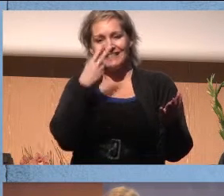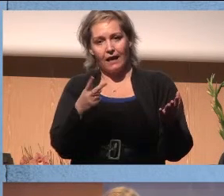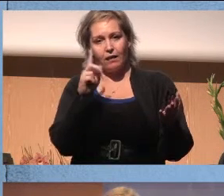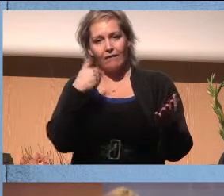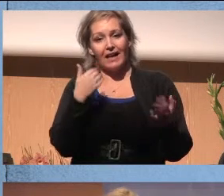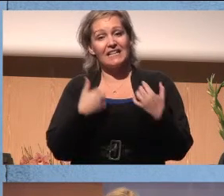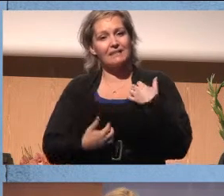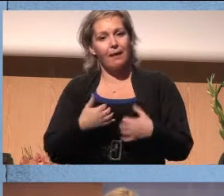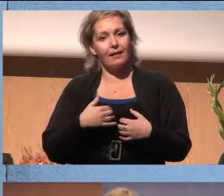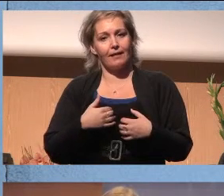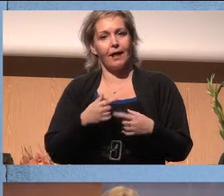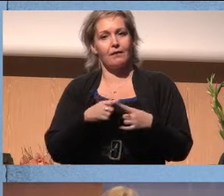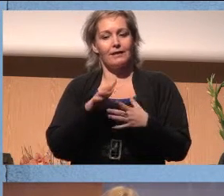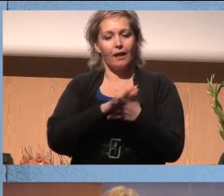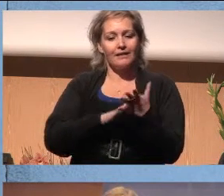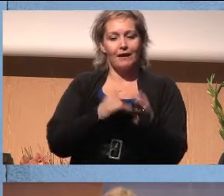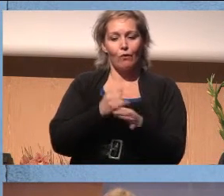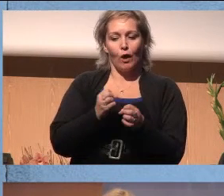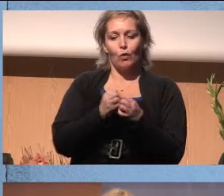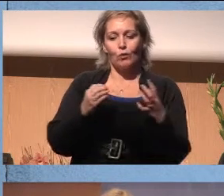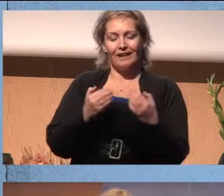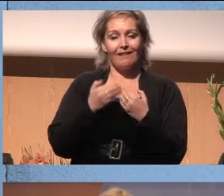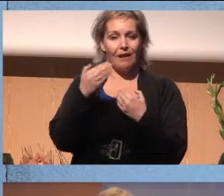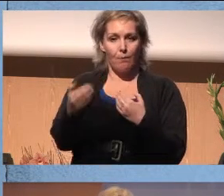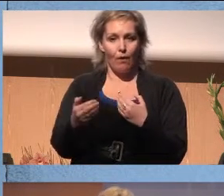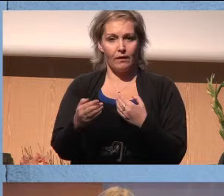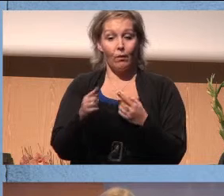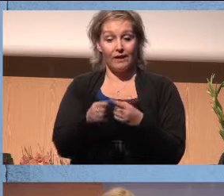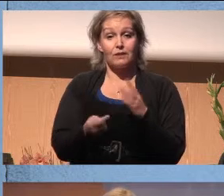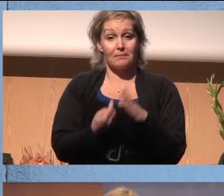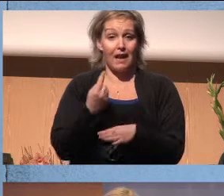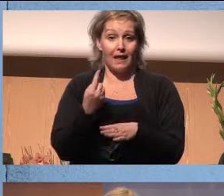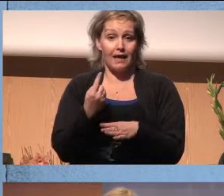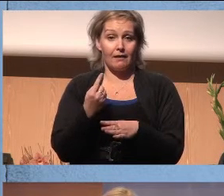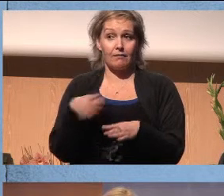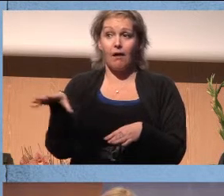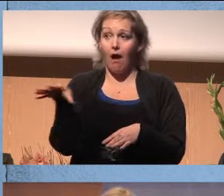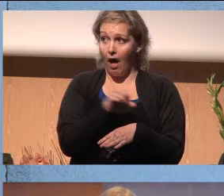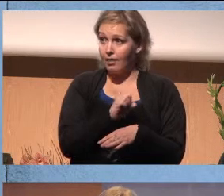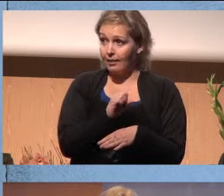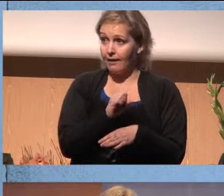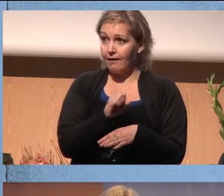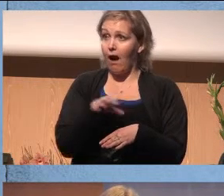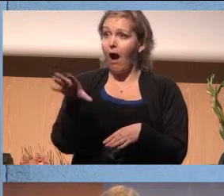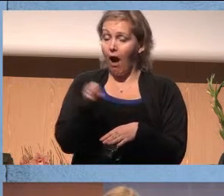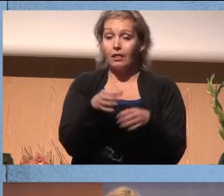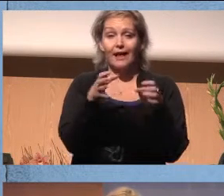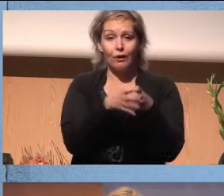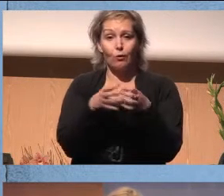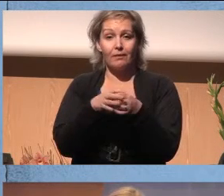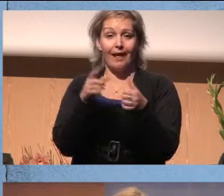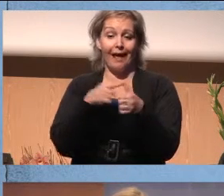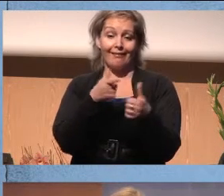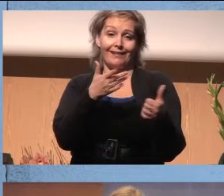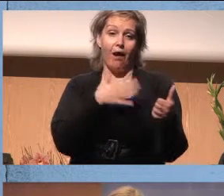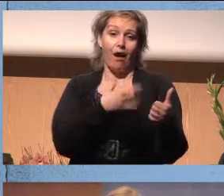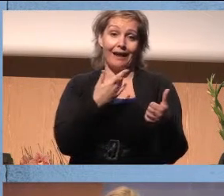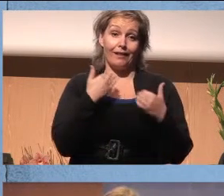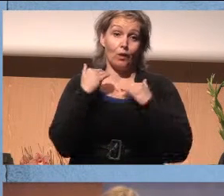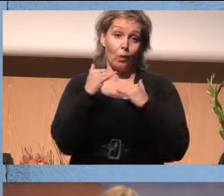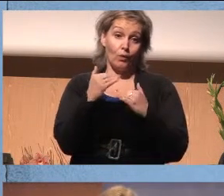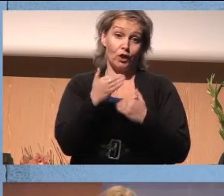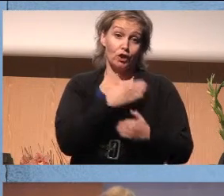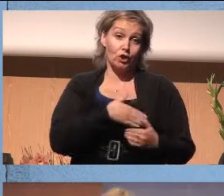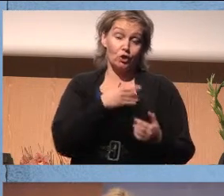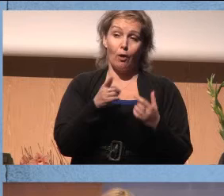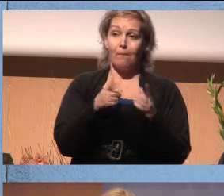det kan være spennende strategier å utvikle fremover som gjelder alle gruppene, enten de har en kronisk